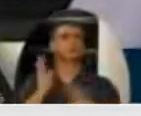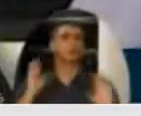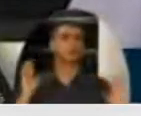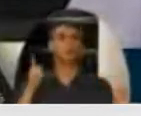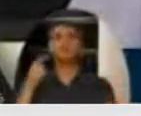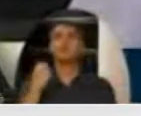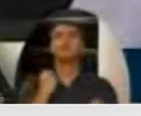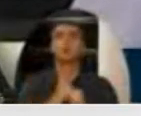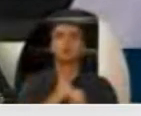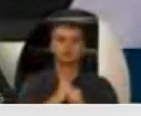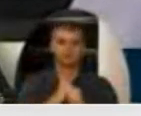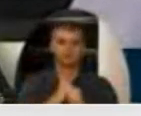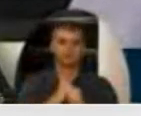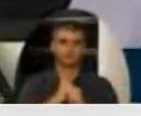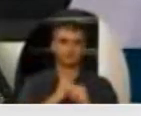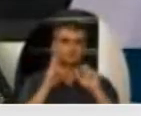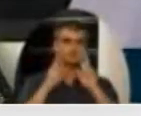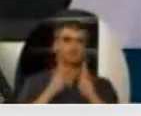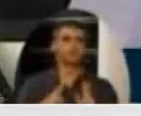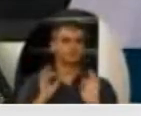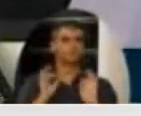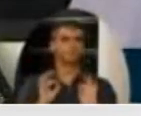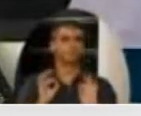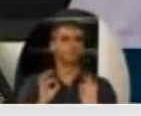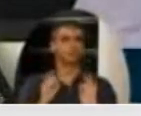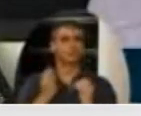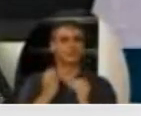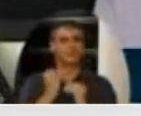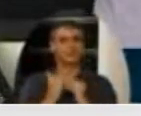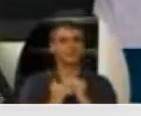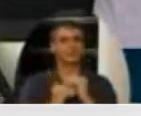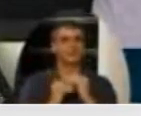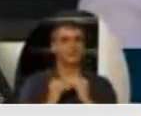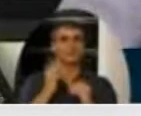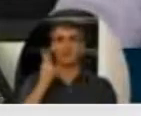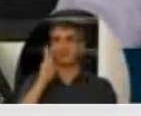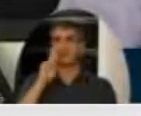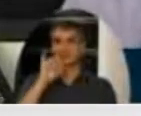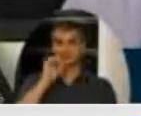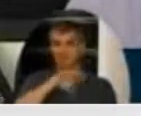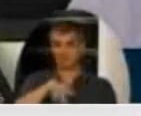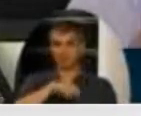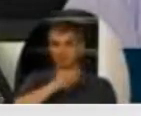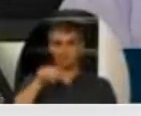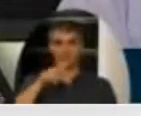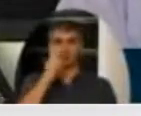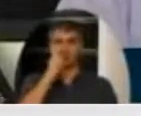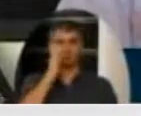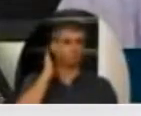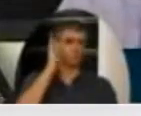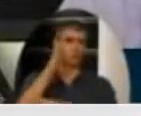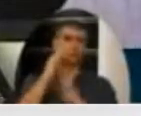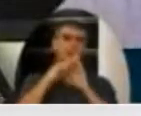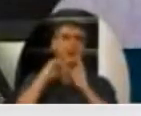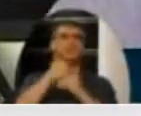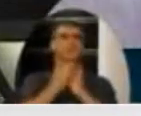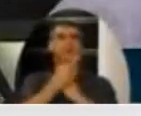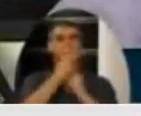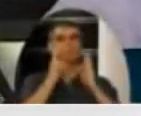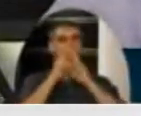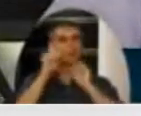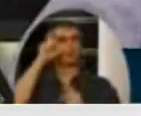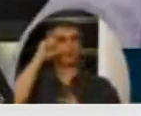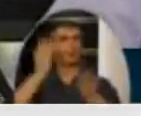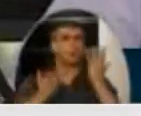והם עושים את זה... בצורה איטית, מה שקרי יגיע, הוא יגיע ביום שלישי ישר לבית לחם, לפגישה עם אבו